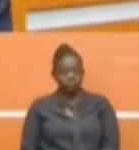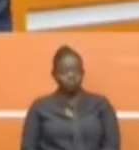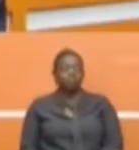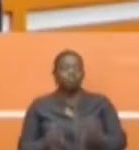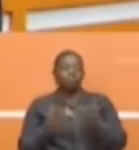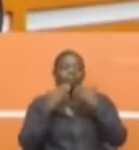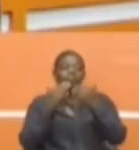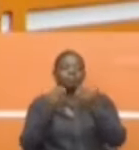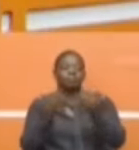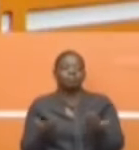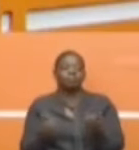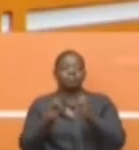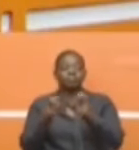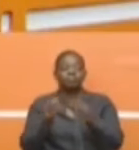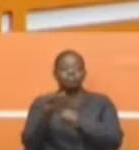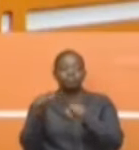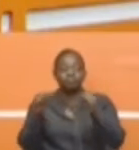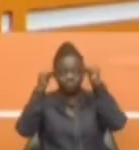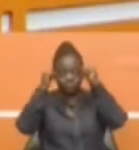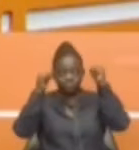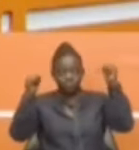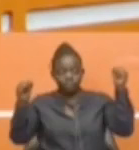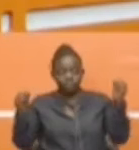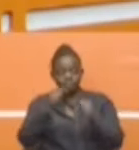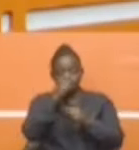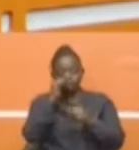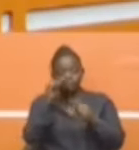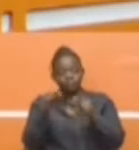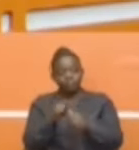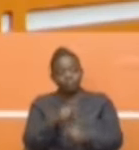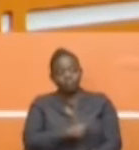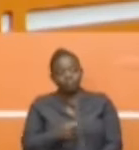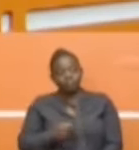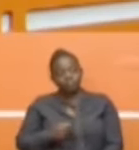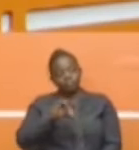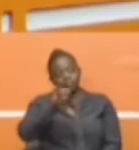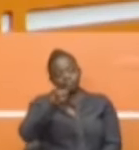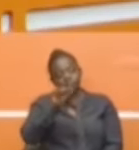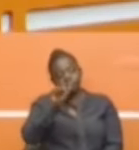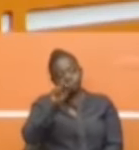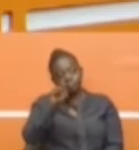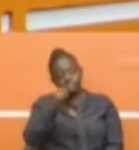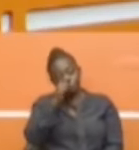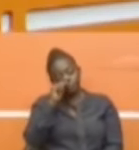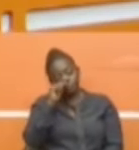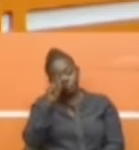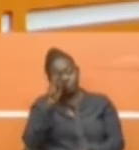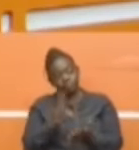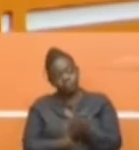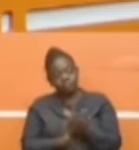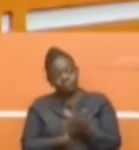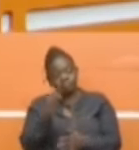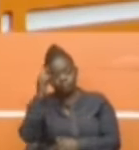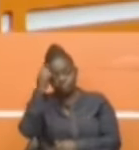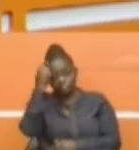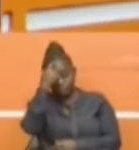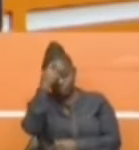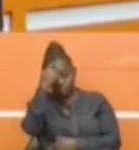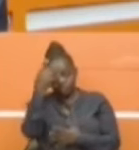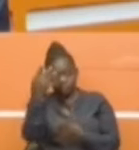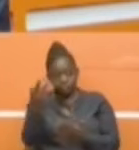webale nnyo okubeera naffe mawulire amalala president Yoweri Museveni ne maama Janet Kataha Museveni bakakasiza gavumenti